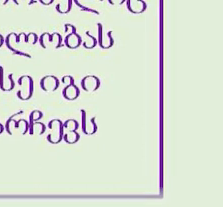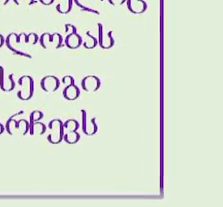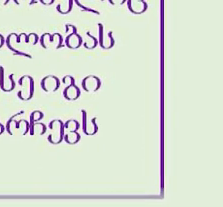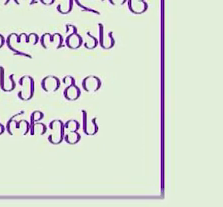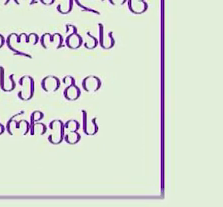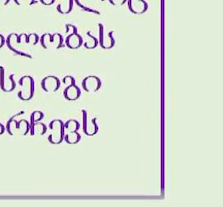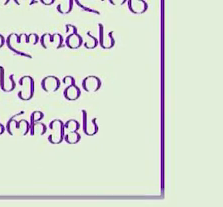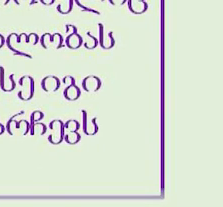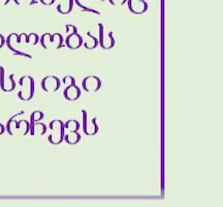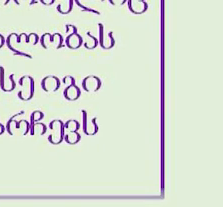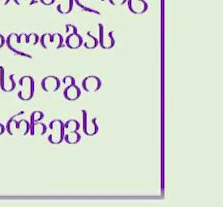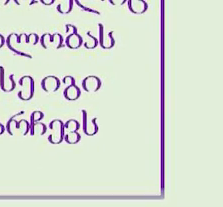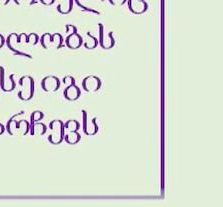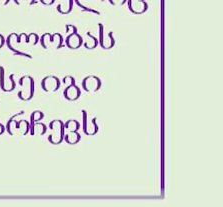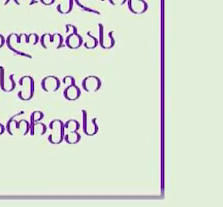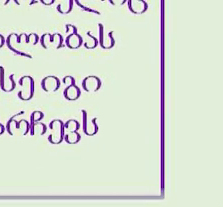დაუშვათ ცხოველი